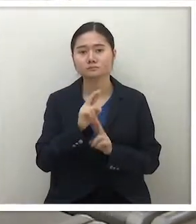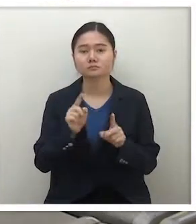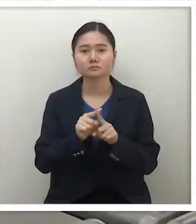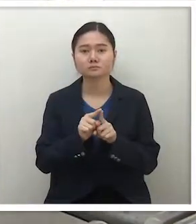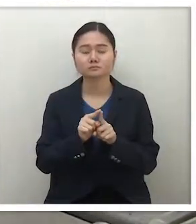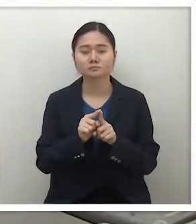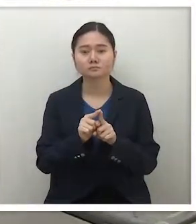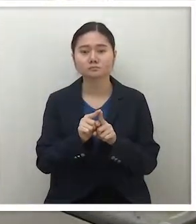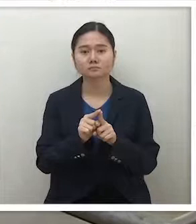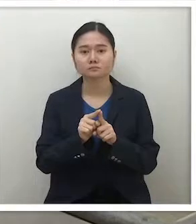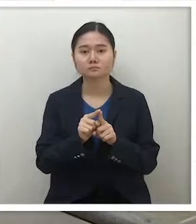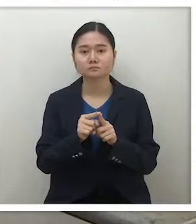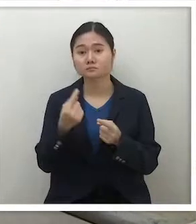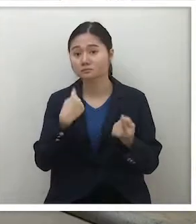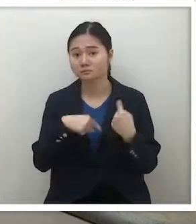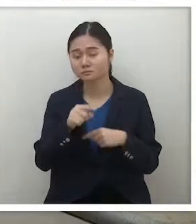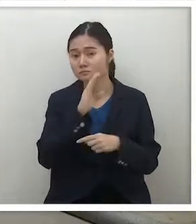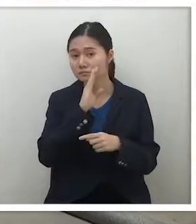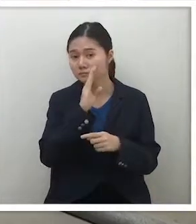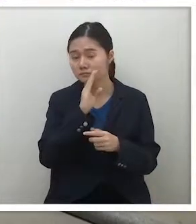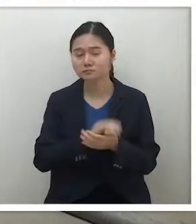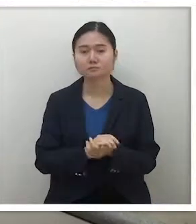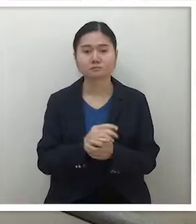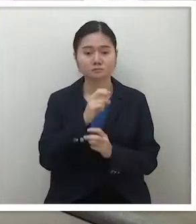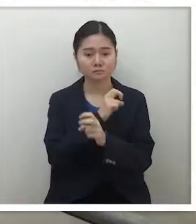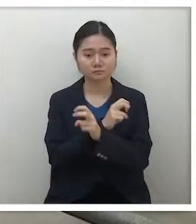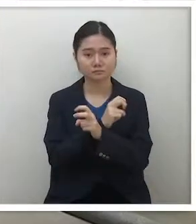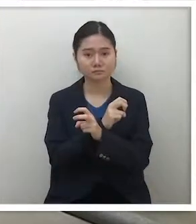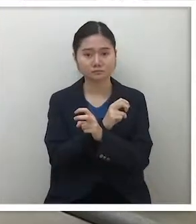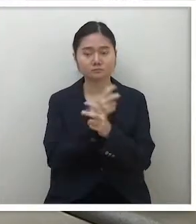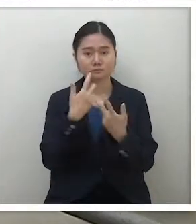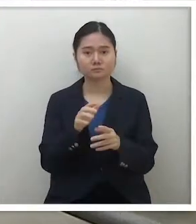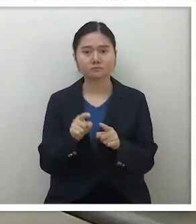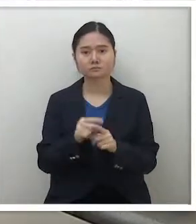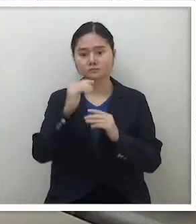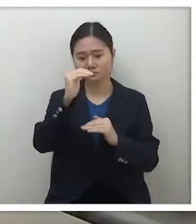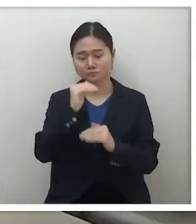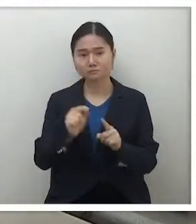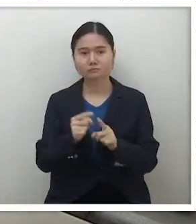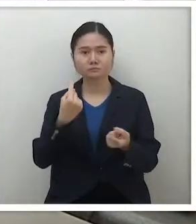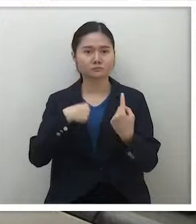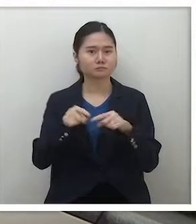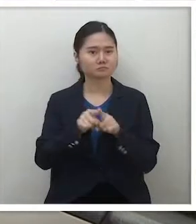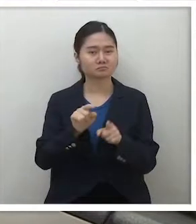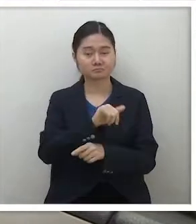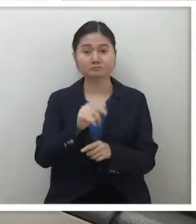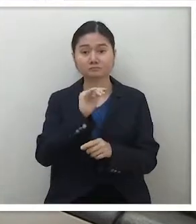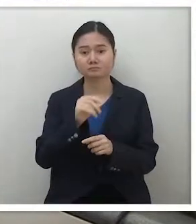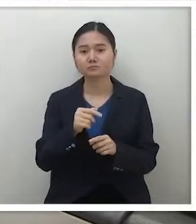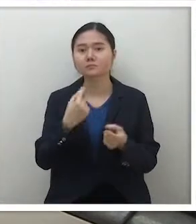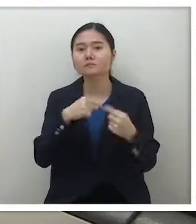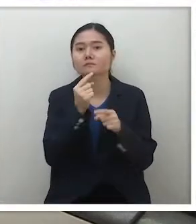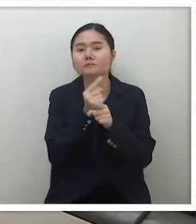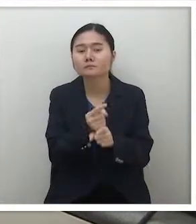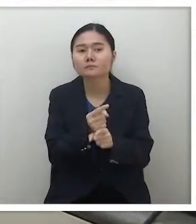ยับเมื่อเราใส่กระดูกไปแล้วเนี่ยบางส่วนที่เราไม่ต้องการให้ขยับมันอาจจะขยับไปด้วยเ